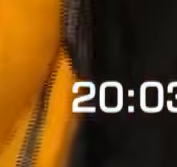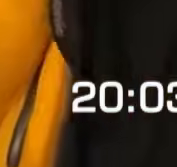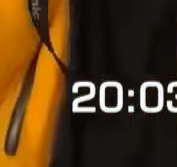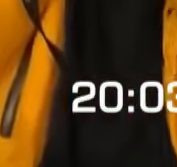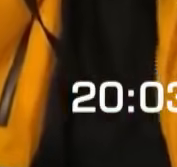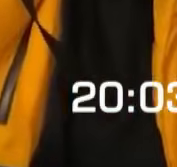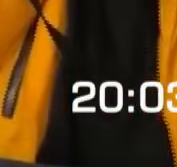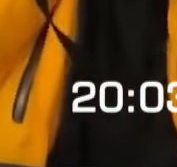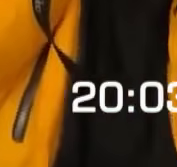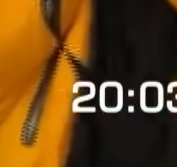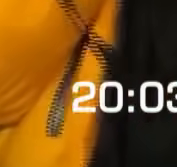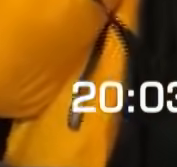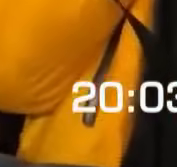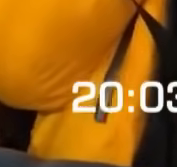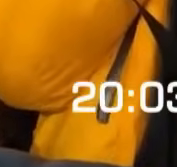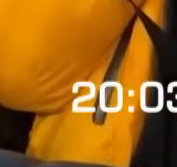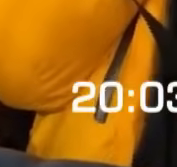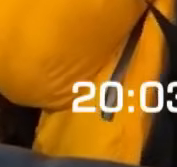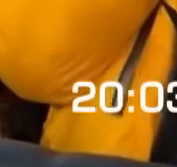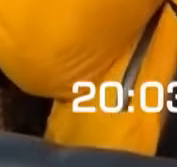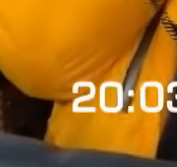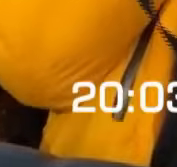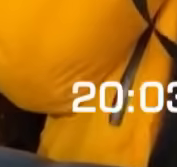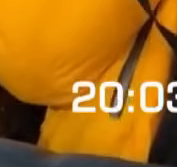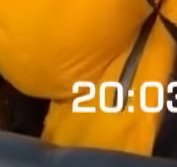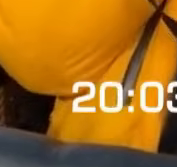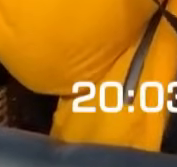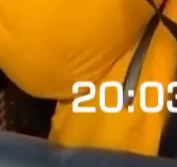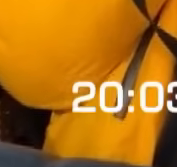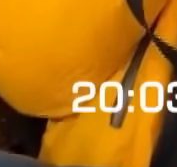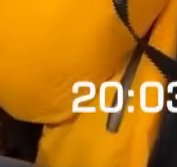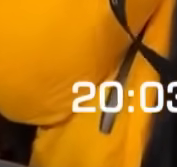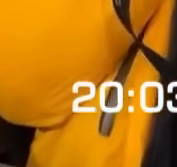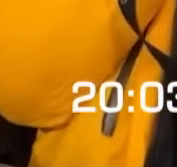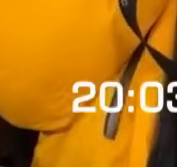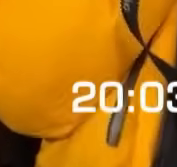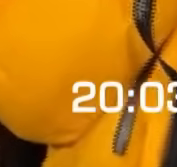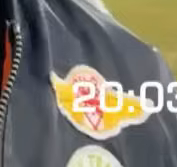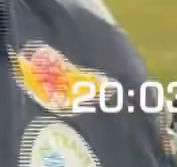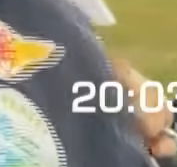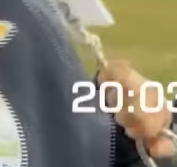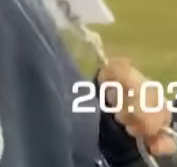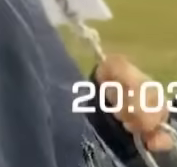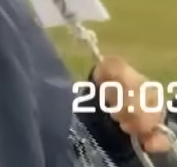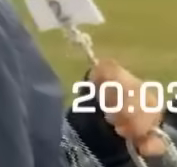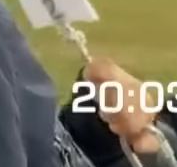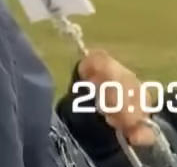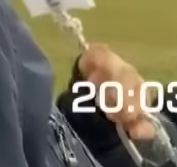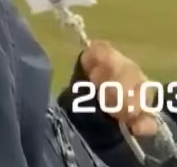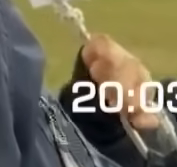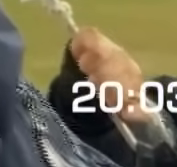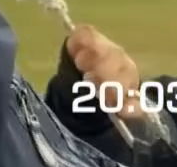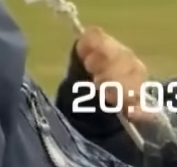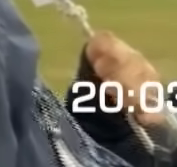Საჰაერო ბურთი, სადაც მიშო ბიძინაშვილი ორმფრინავთან ერთად იმყოფებოდა, სოფელ ასურეთთან გუშინ ჩამოვარდა. ხომალდის ჩამოვარდნის